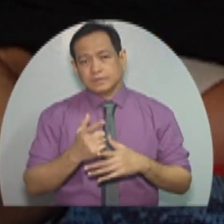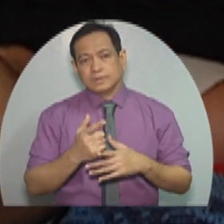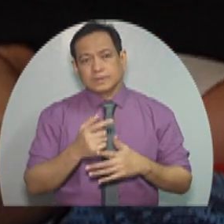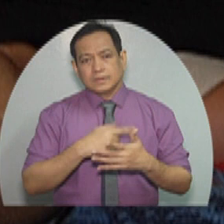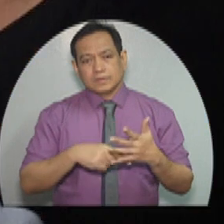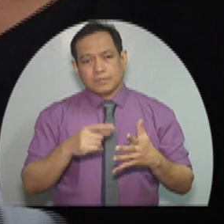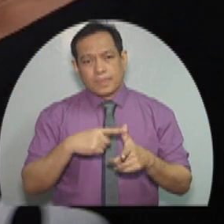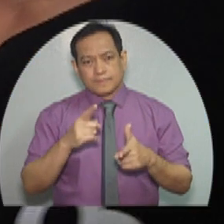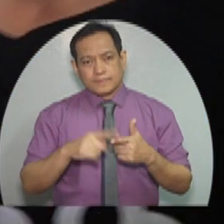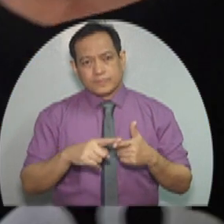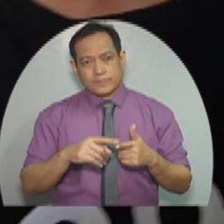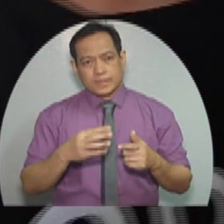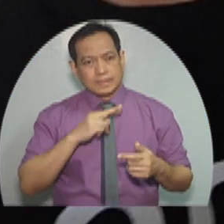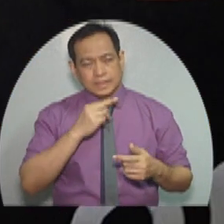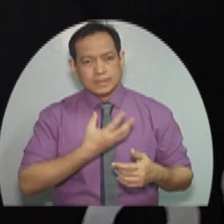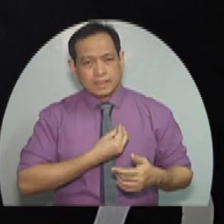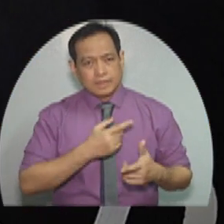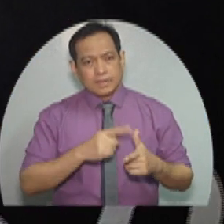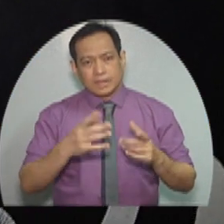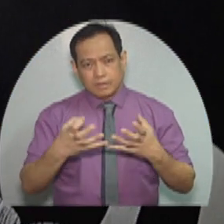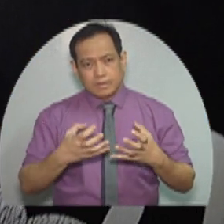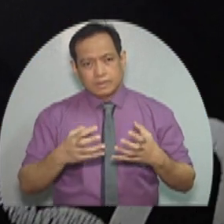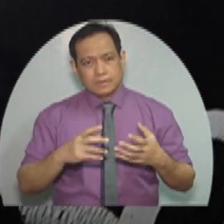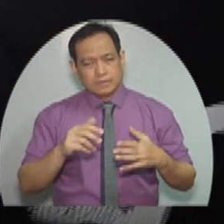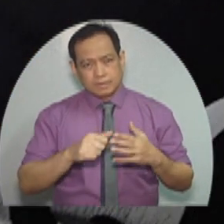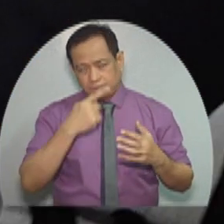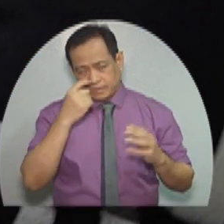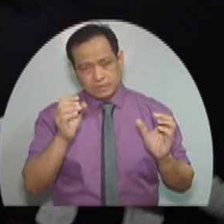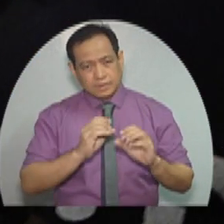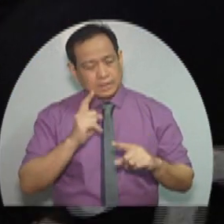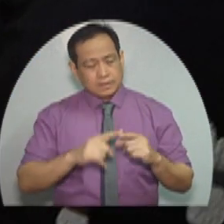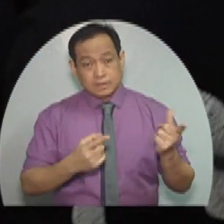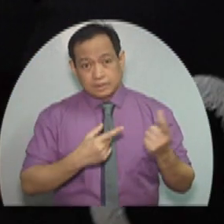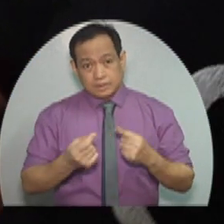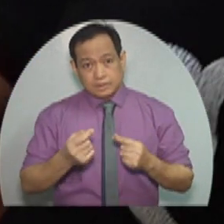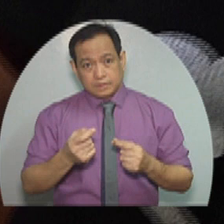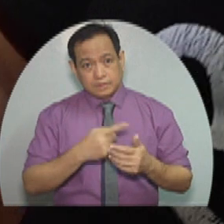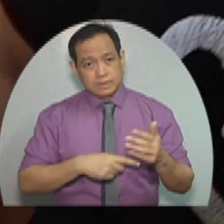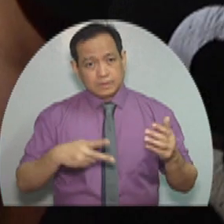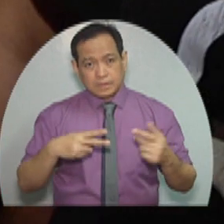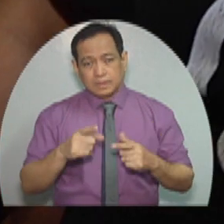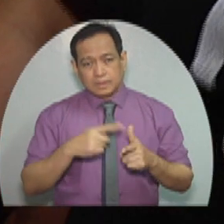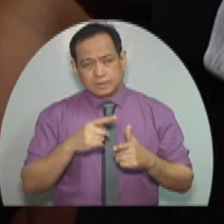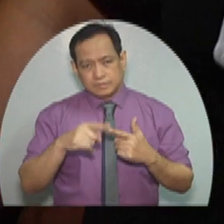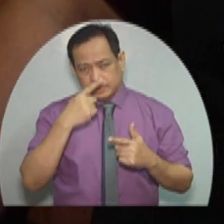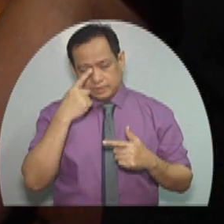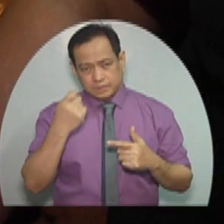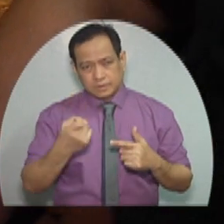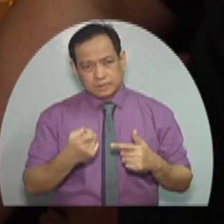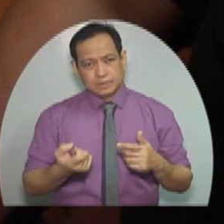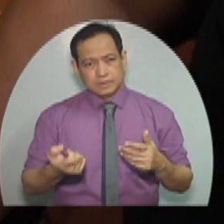natatakot. Ako nga po gustong-gusto na po ulit ipa-opera kasi po wala na rin po ako magagawa. Puputol na lang rin po.